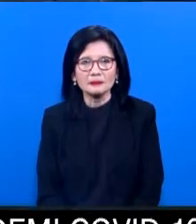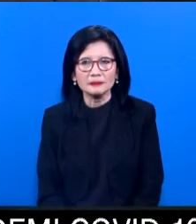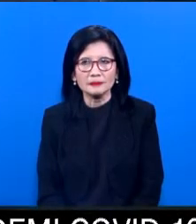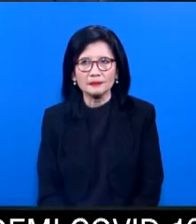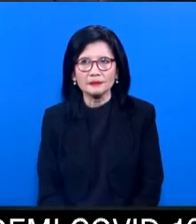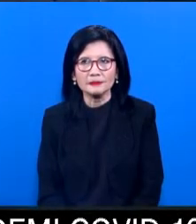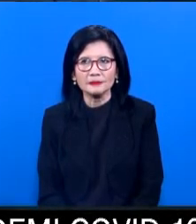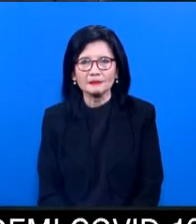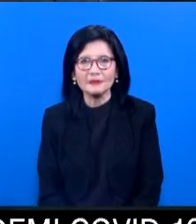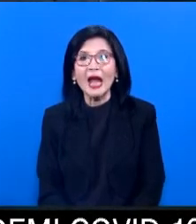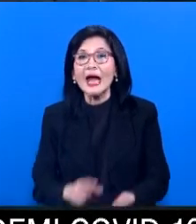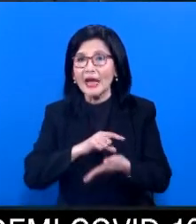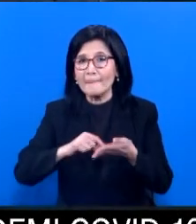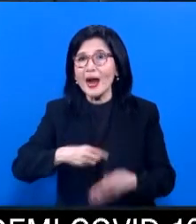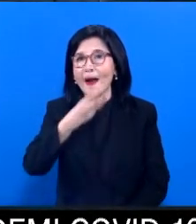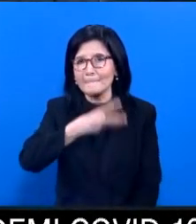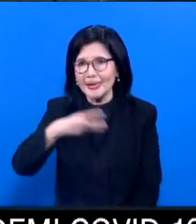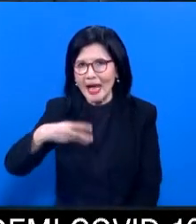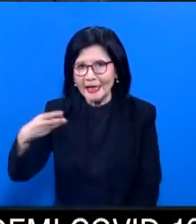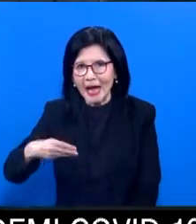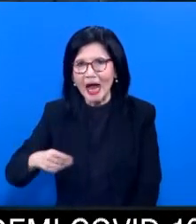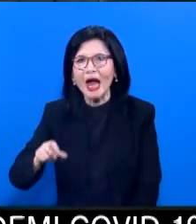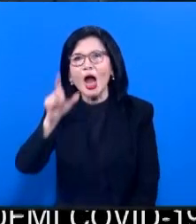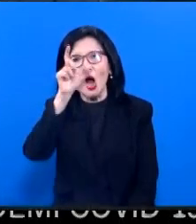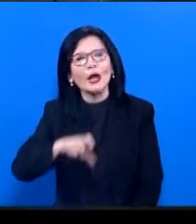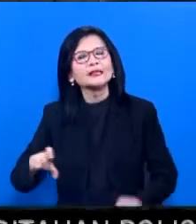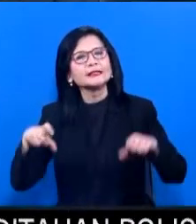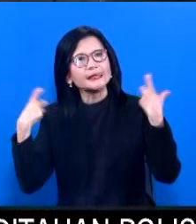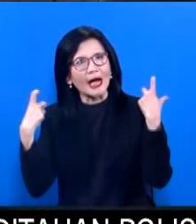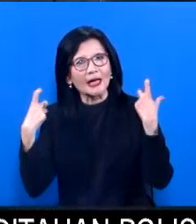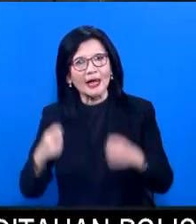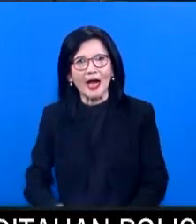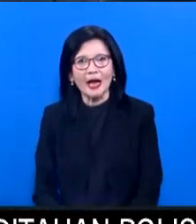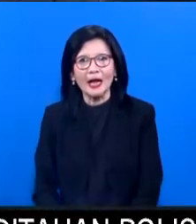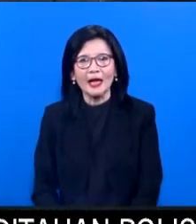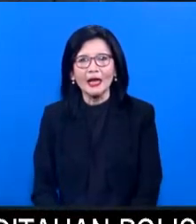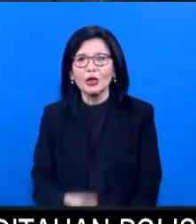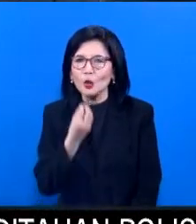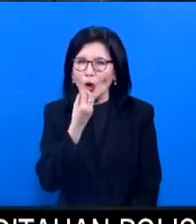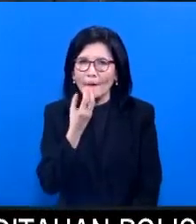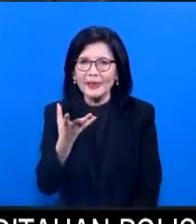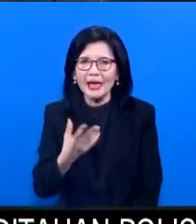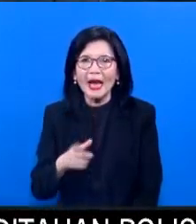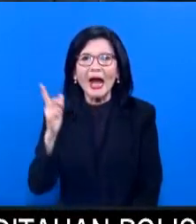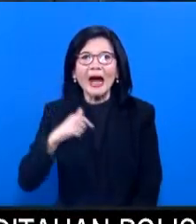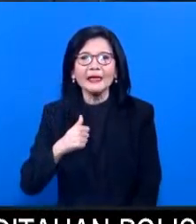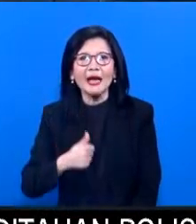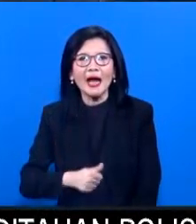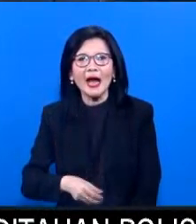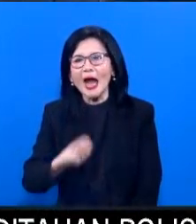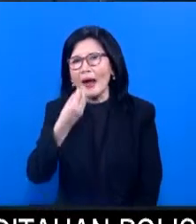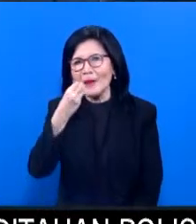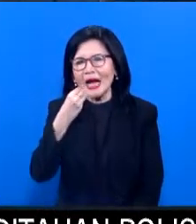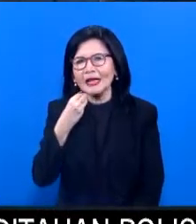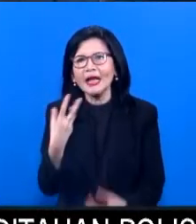Yang nama ala Belanda tadi, menurut sejarawan kuliner Unpad Fadli Rahman, ada juga makanan yang sudah merakyat, tetapi